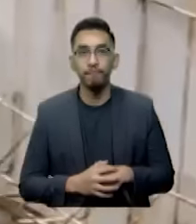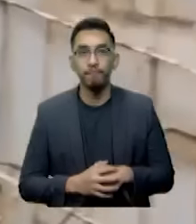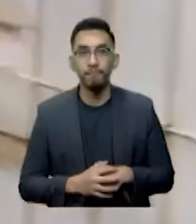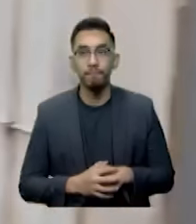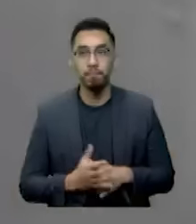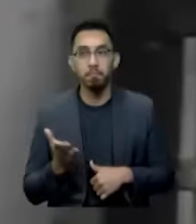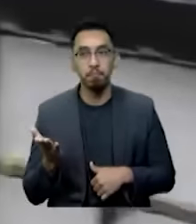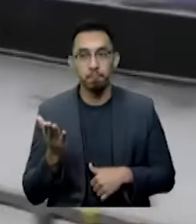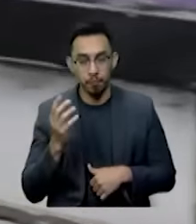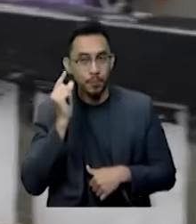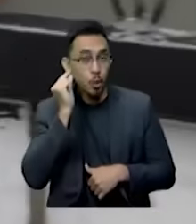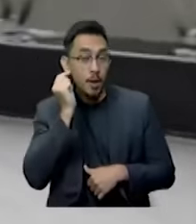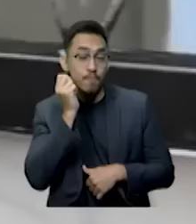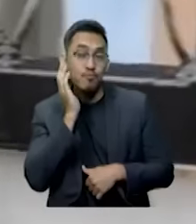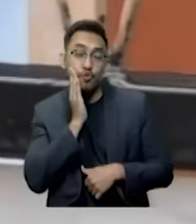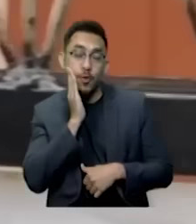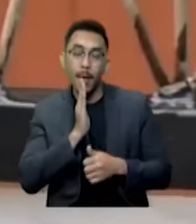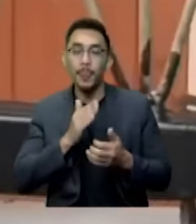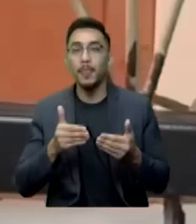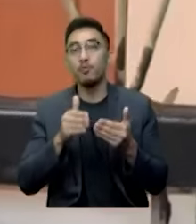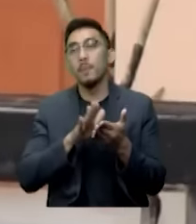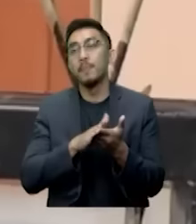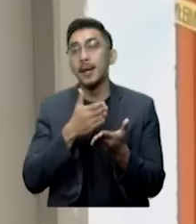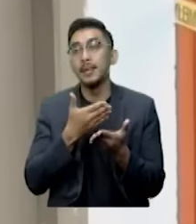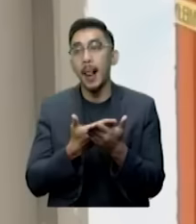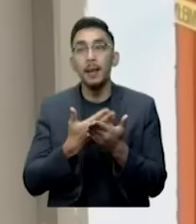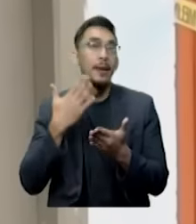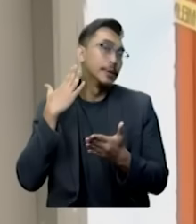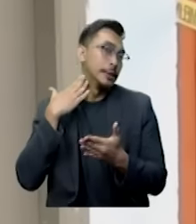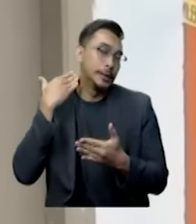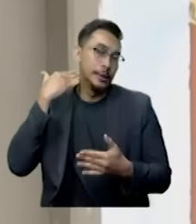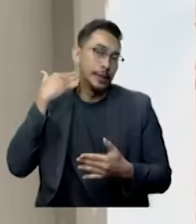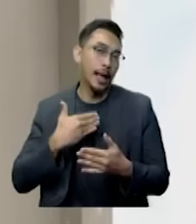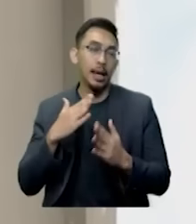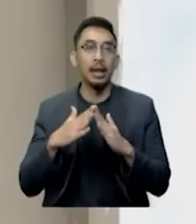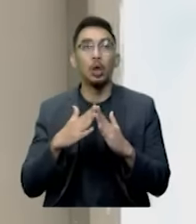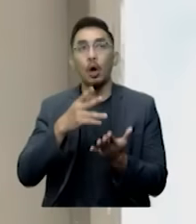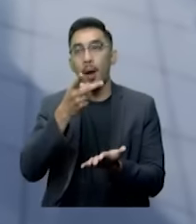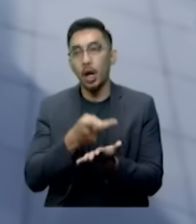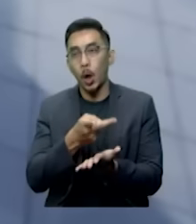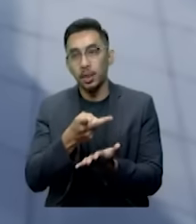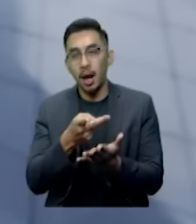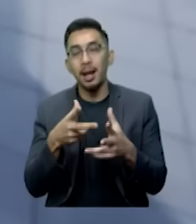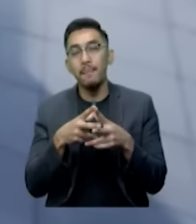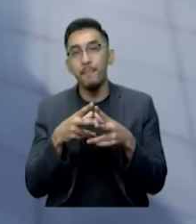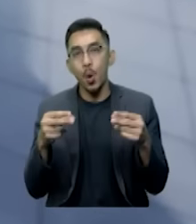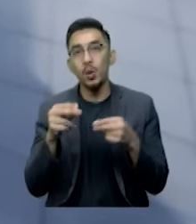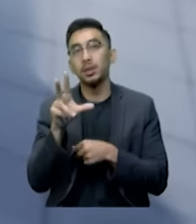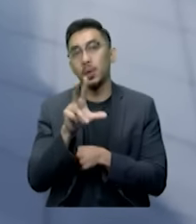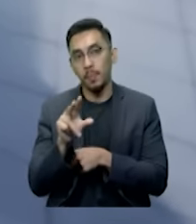Wanita muda ditemukan tewas dengan luka di leher di sebuah rumah kontrakan di Gang Haji Daud Sukmajaya, Depok, Jawa